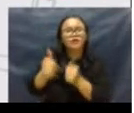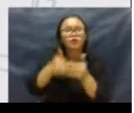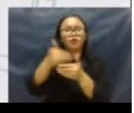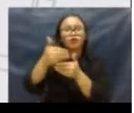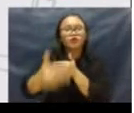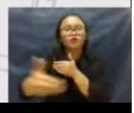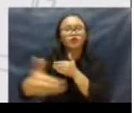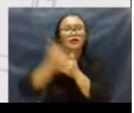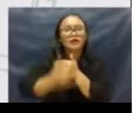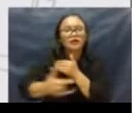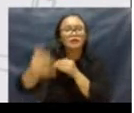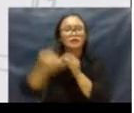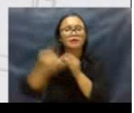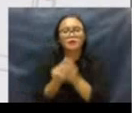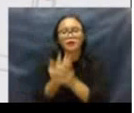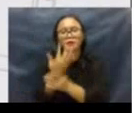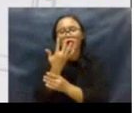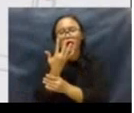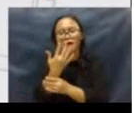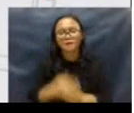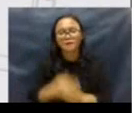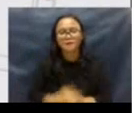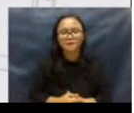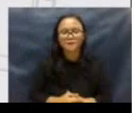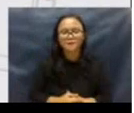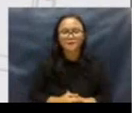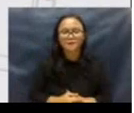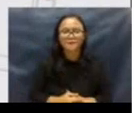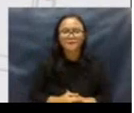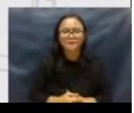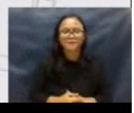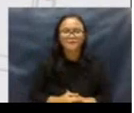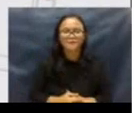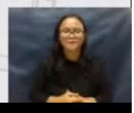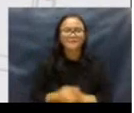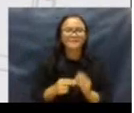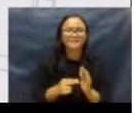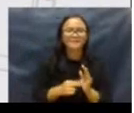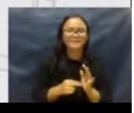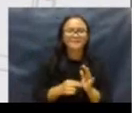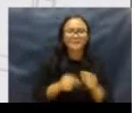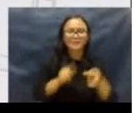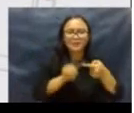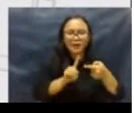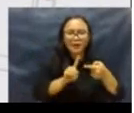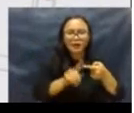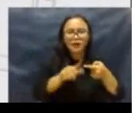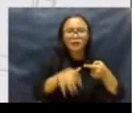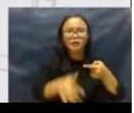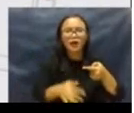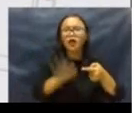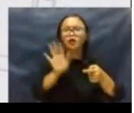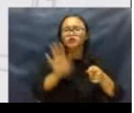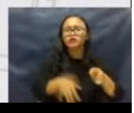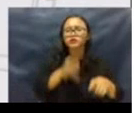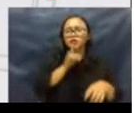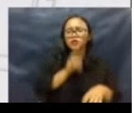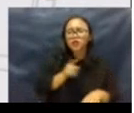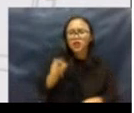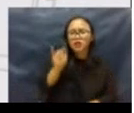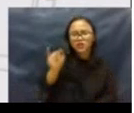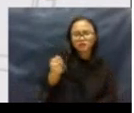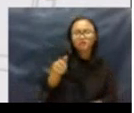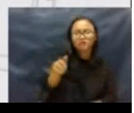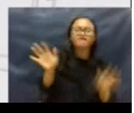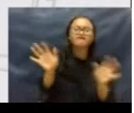Nomor satu, jangan cepat-cepat menilai akurasi dari pikiran mereka. Karena di awal-awal berpikir